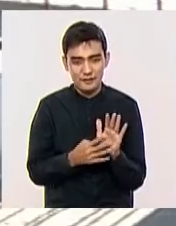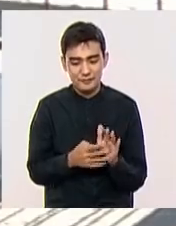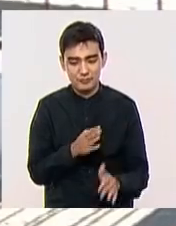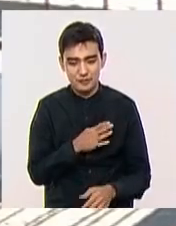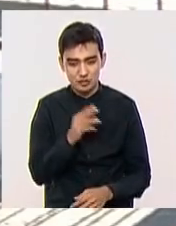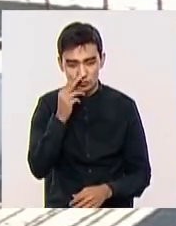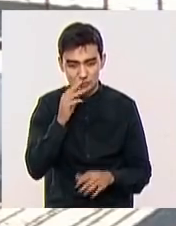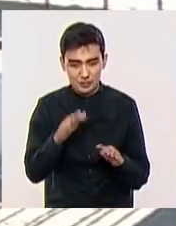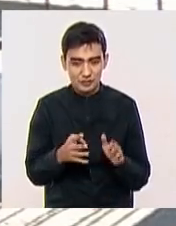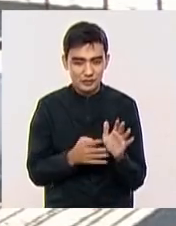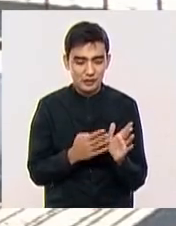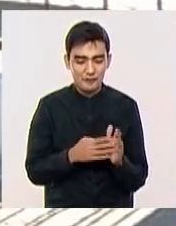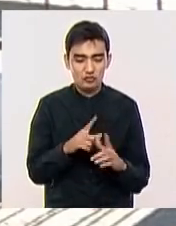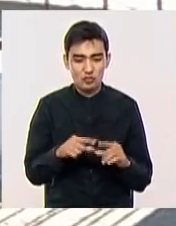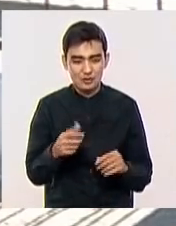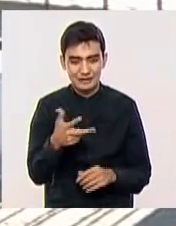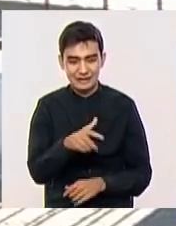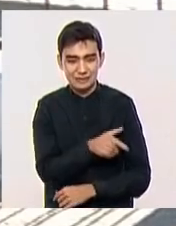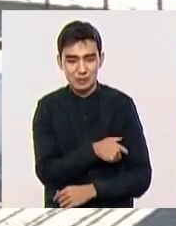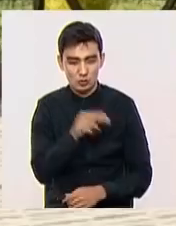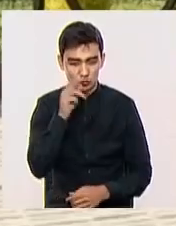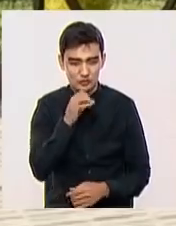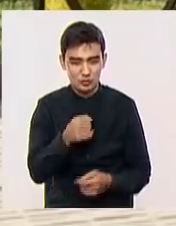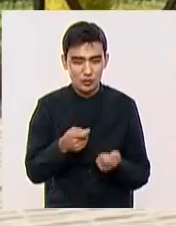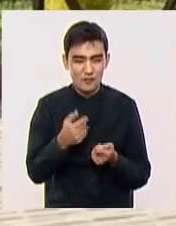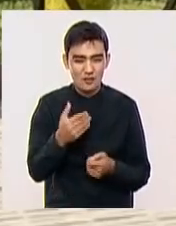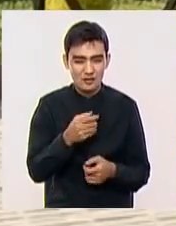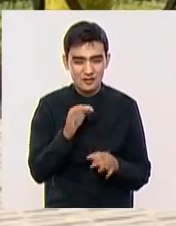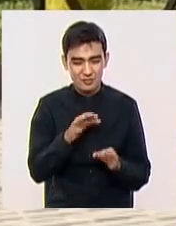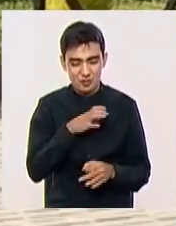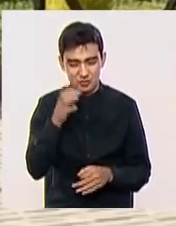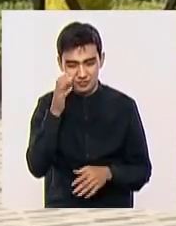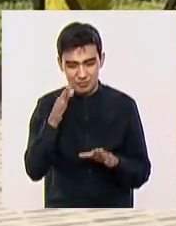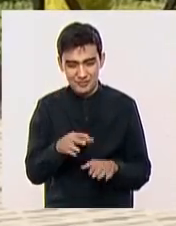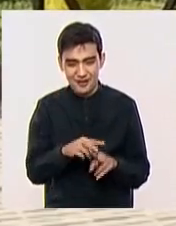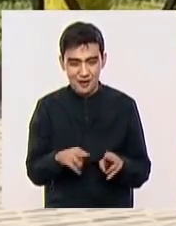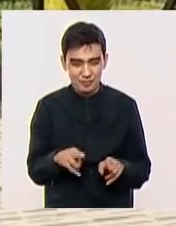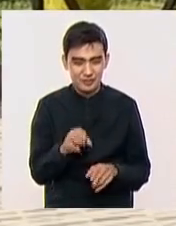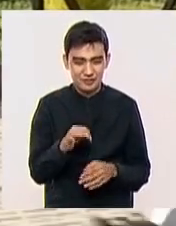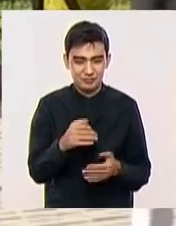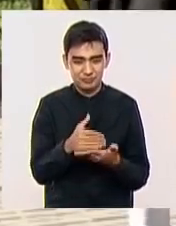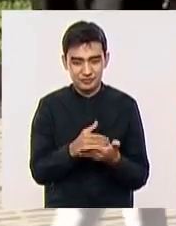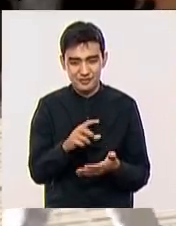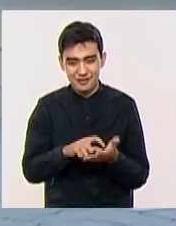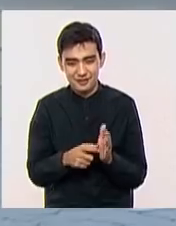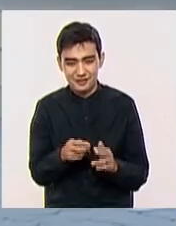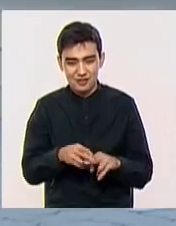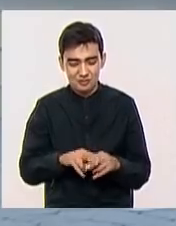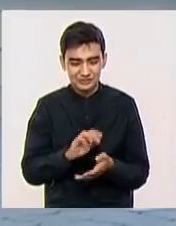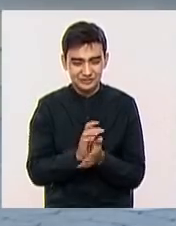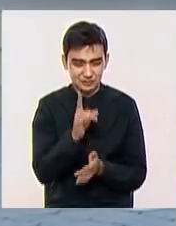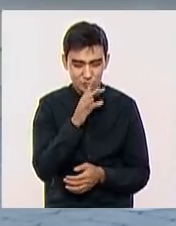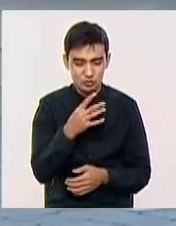Всего в Шымкенте 9 школ с трехсменным обучением. По словам руководителя управления образования, таким образом удалось сформировать классы, в которых не по